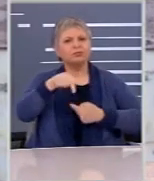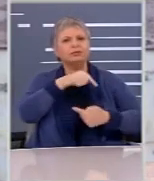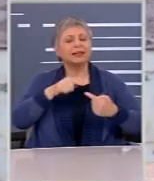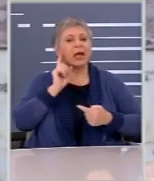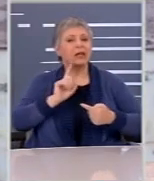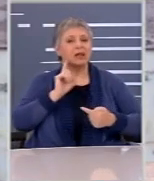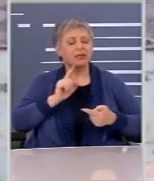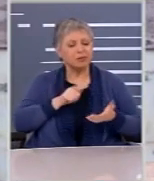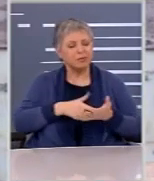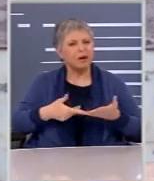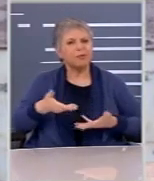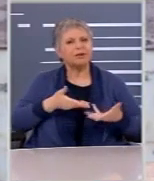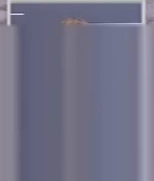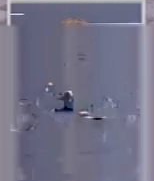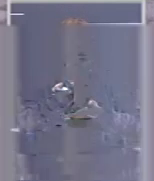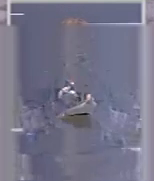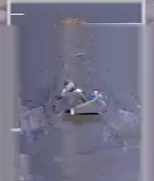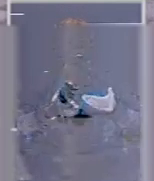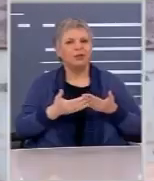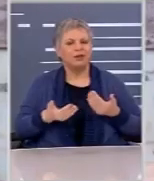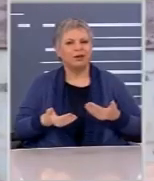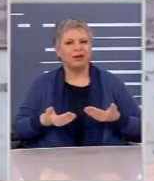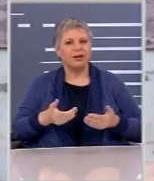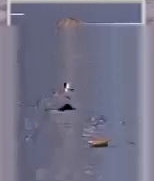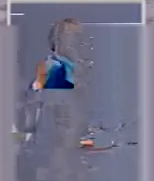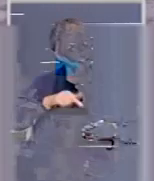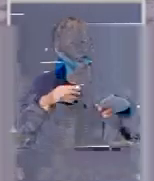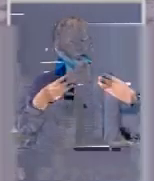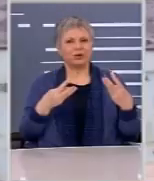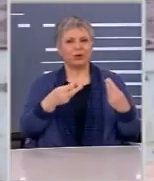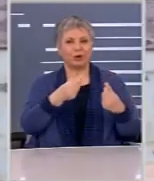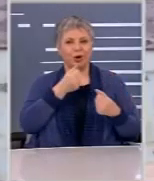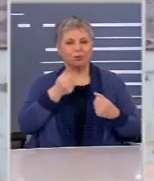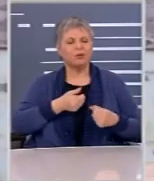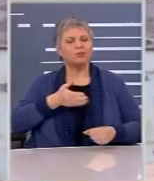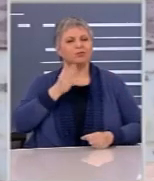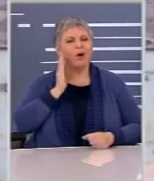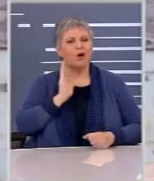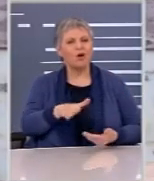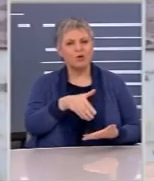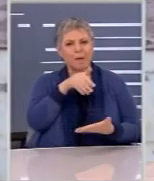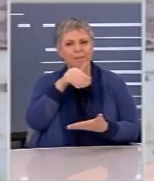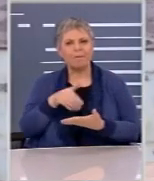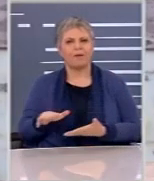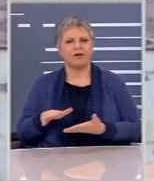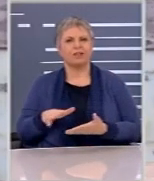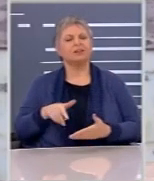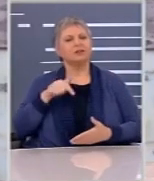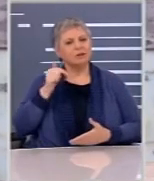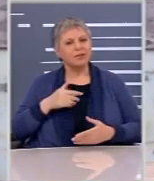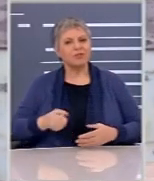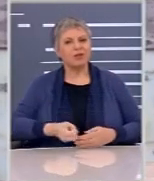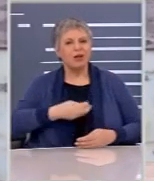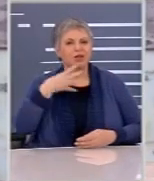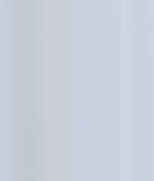γυναική αλληλεγγύη είναι το μέσο για να μπορέσουμε πραγματικά να αισθανόμαστε υπερήφανες για